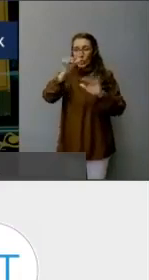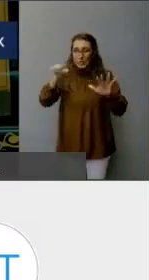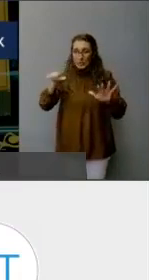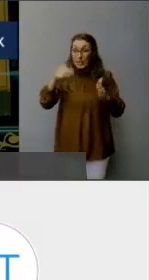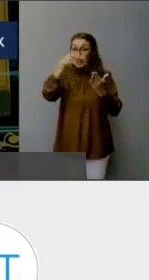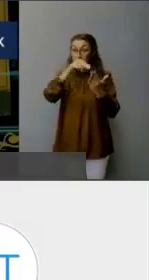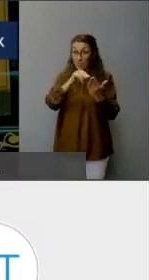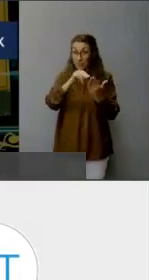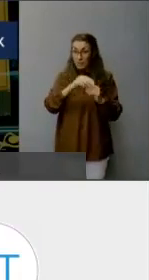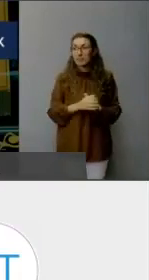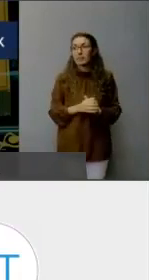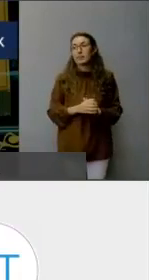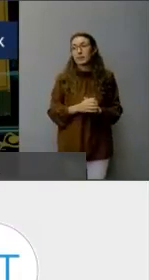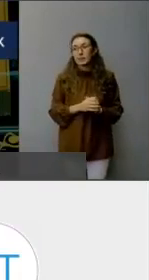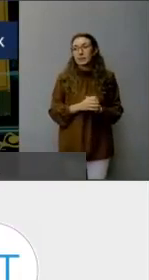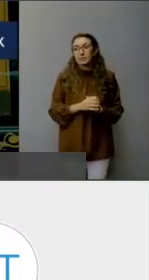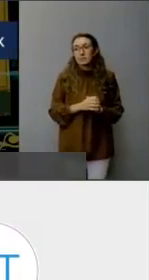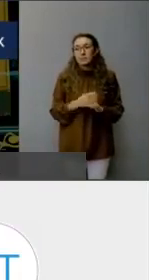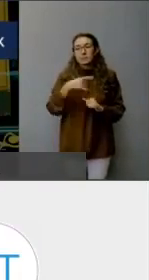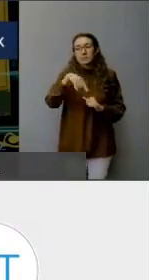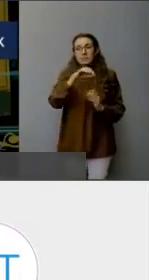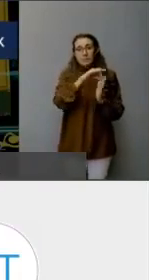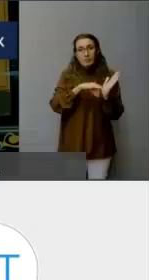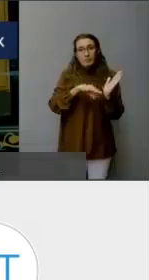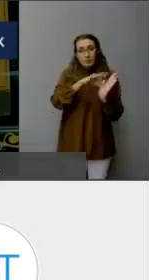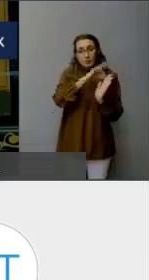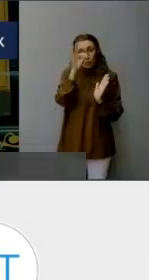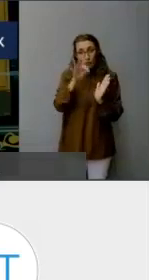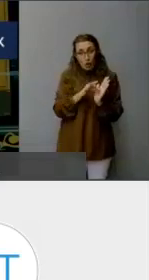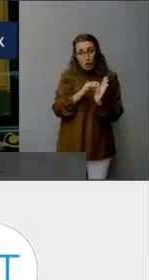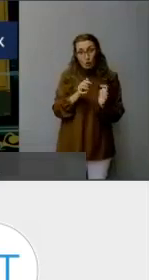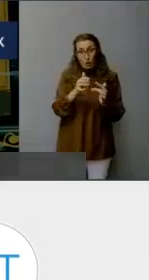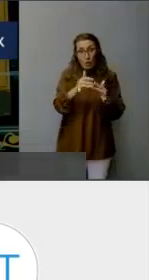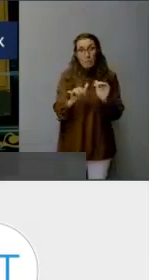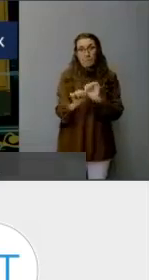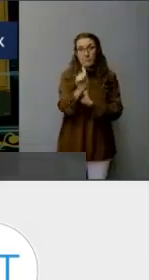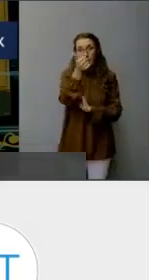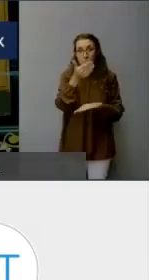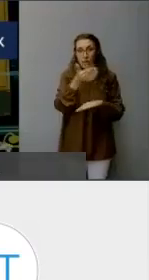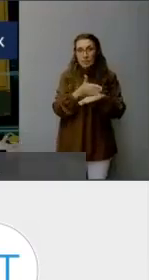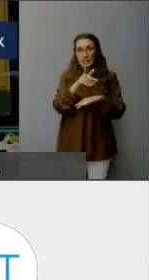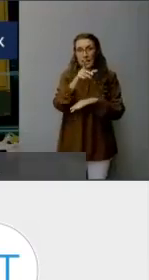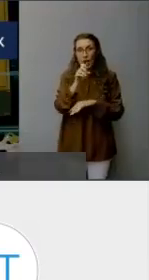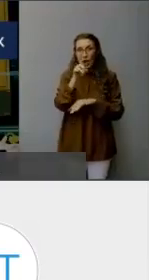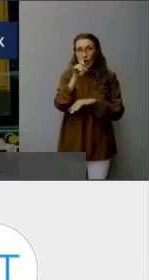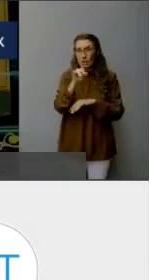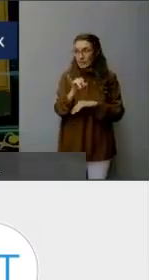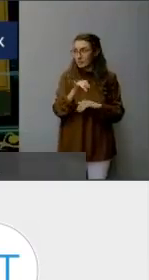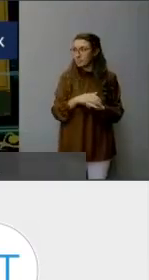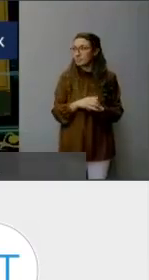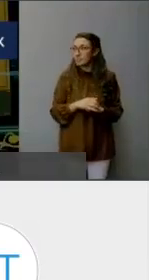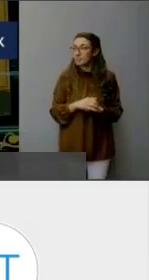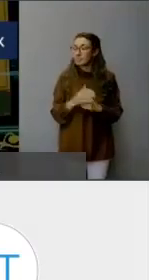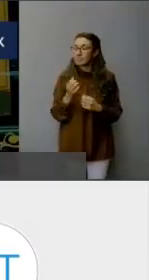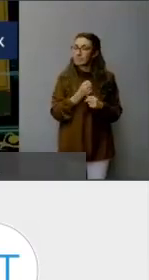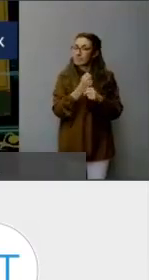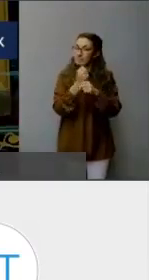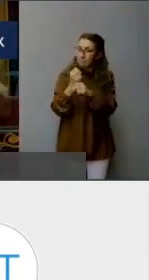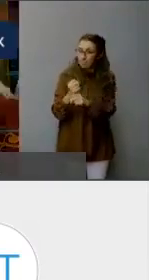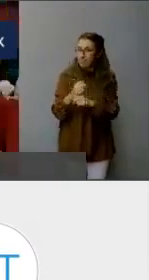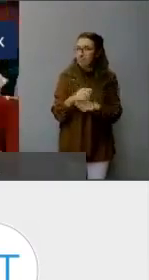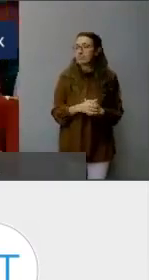cediamo con gli ordini del giorno prima consigliera lodi prego